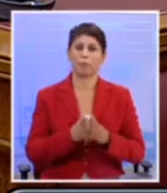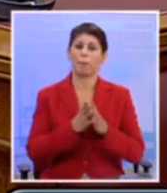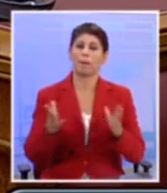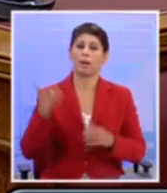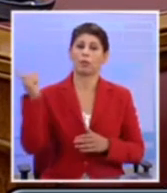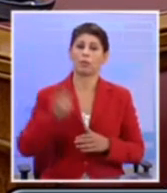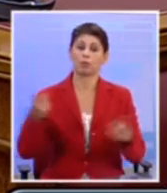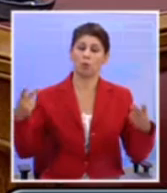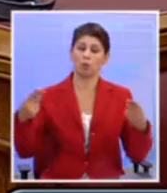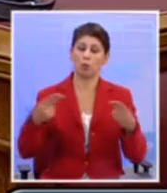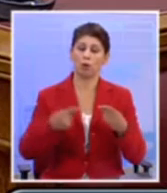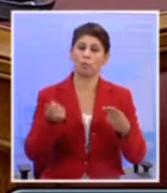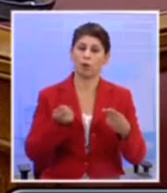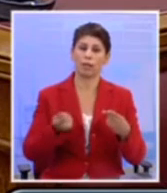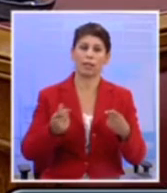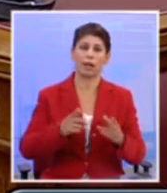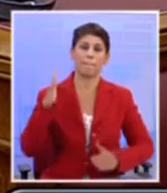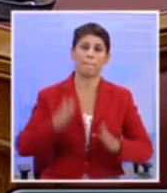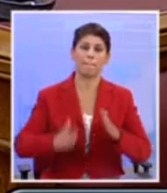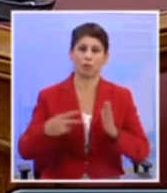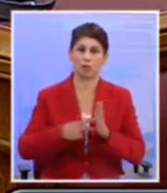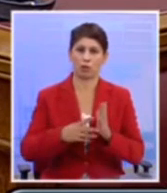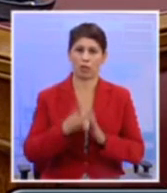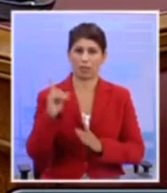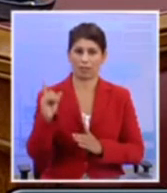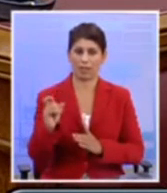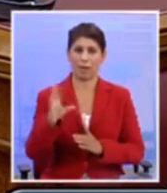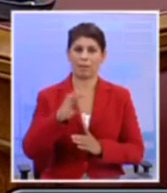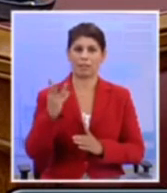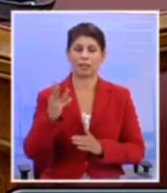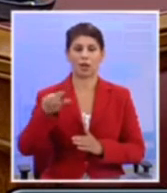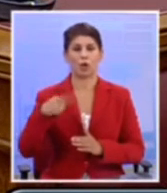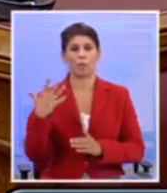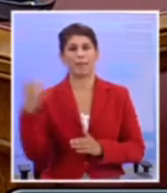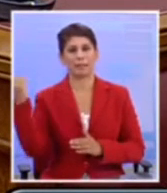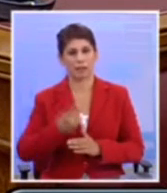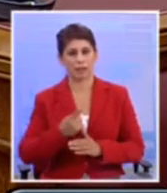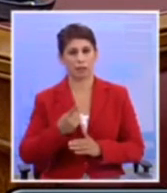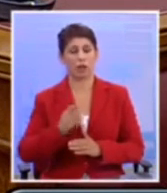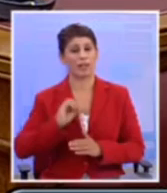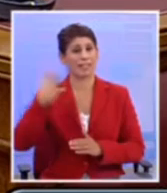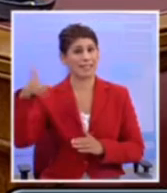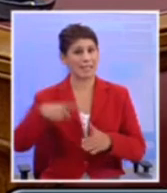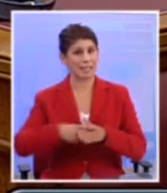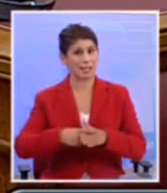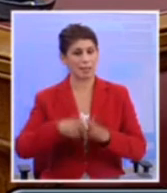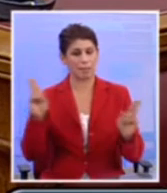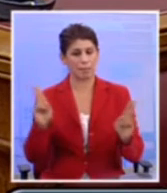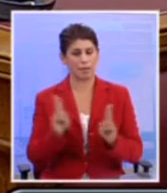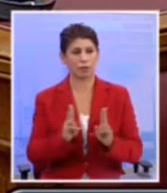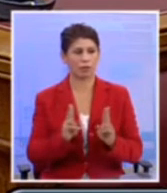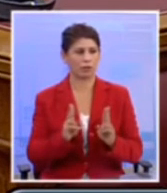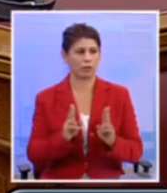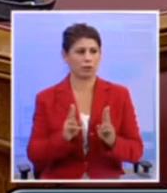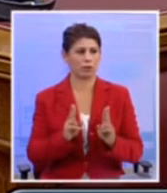ποσοστό κουρέματος που έγινε το Μάρτιο του 2010 κατά 53,5%, οι ξένες τράπεζες κατάφεραν να περιορίσουν την έκθεση